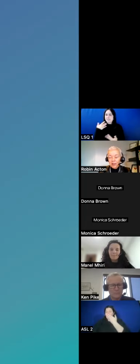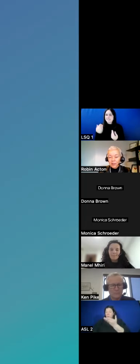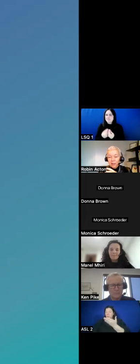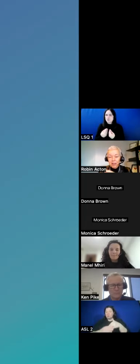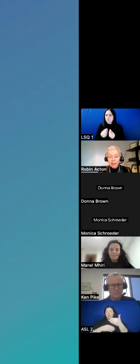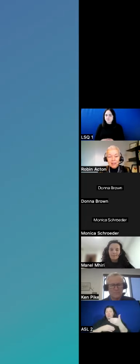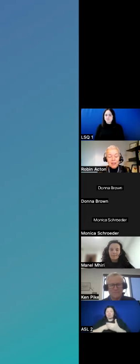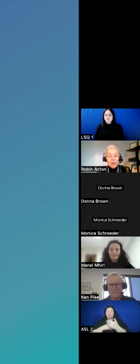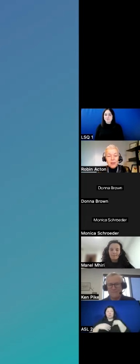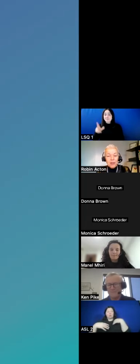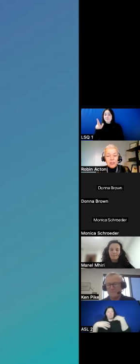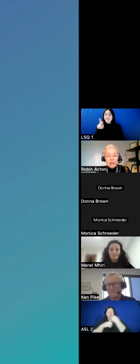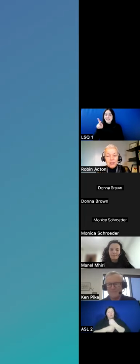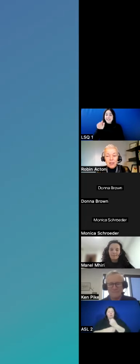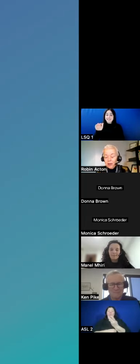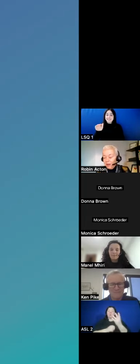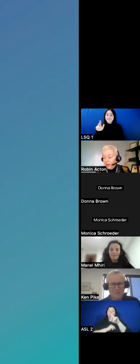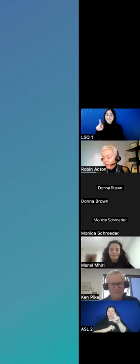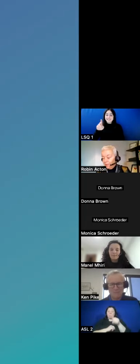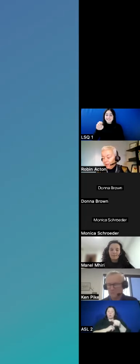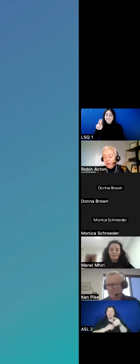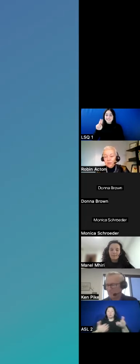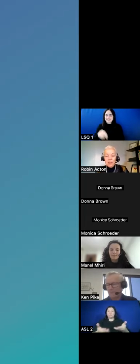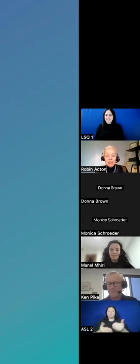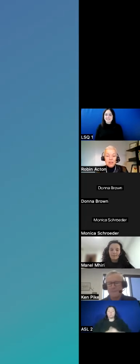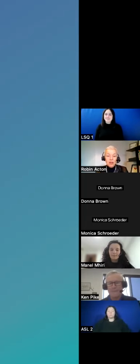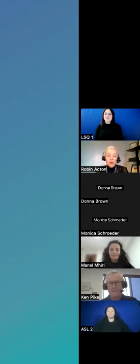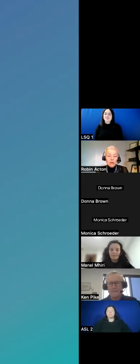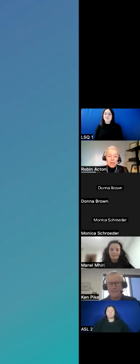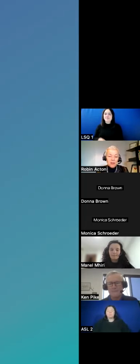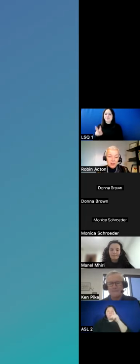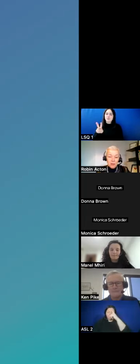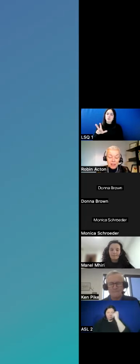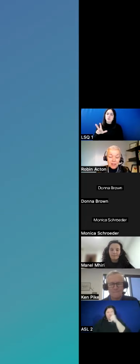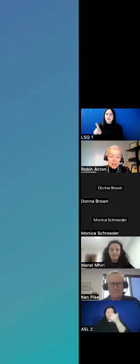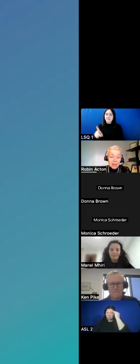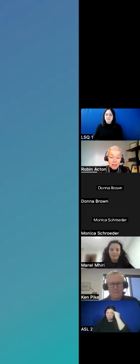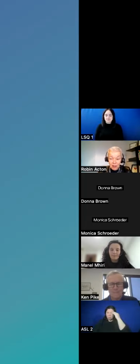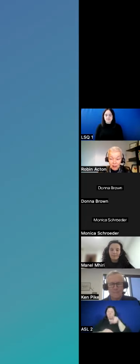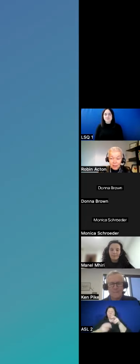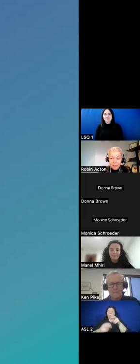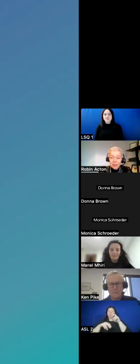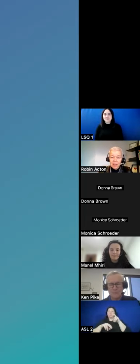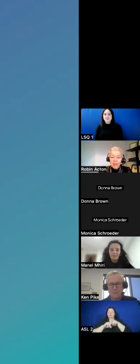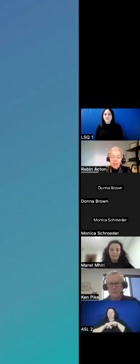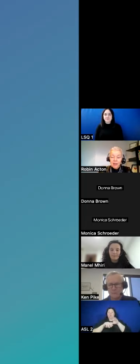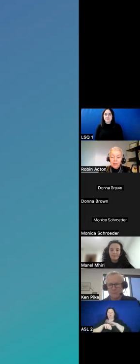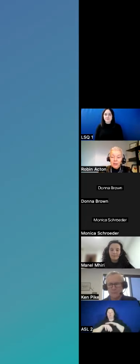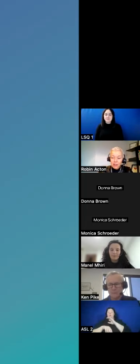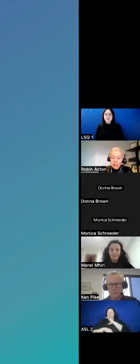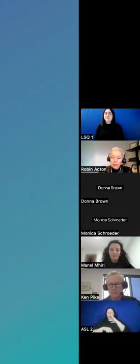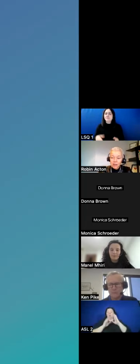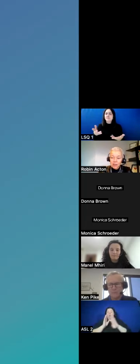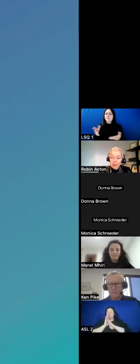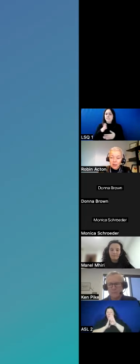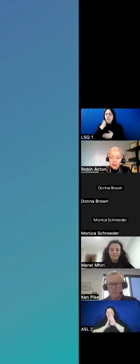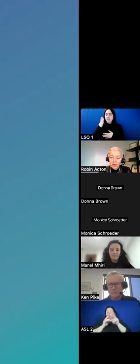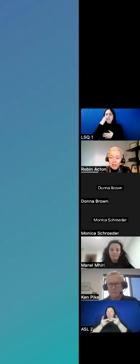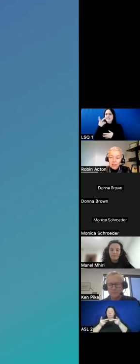Ken, je vous reviens. J'ai 2, 3 questions encore. Je sais que vous avez fait partie du comité qui